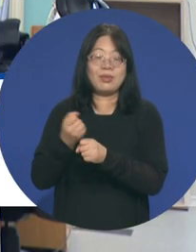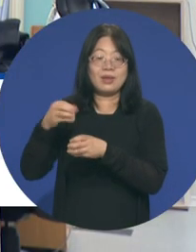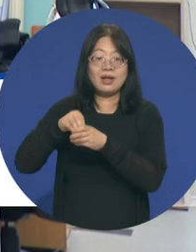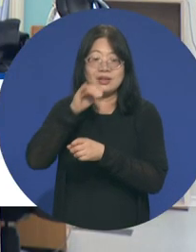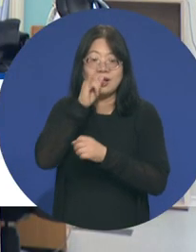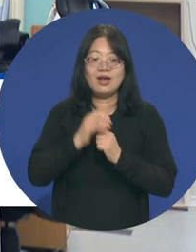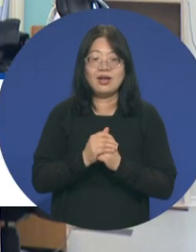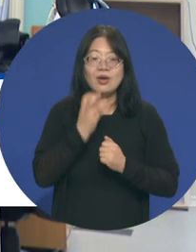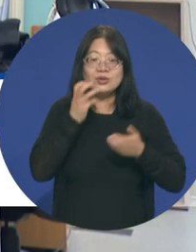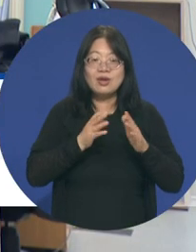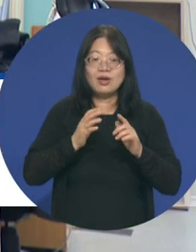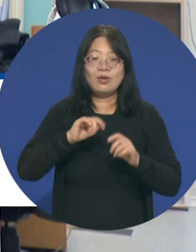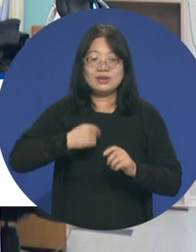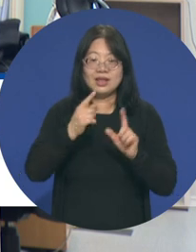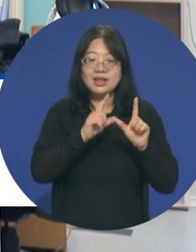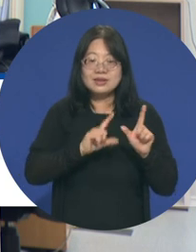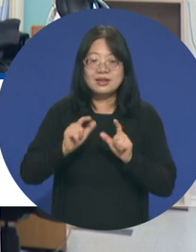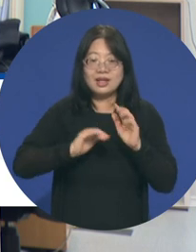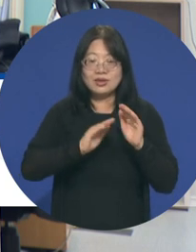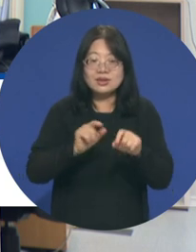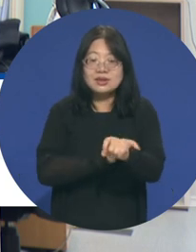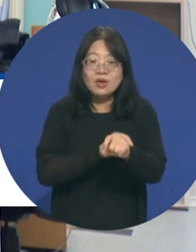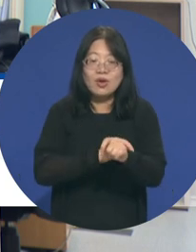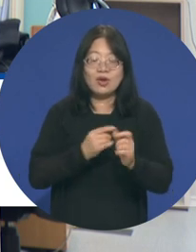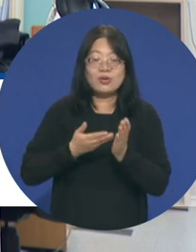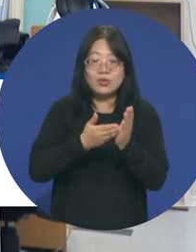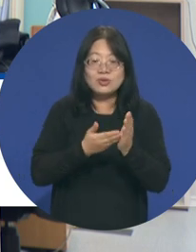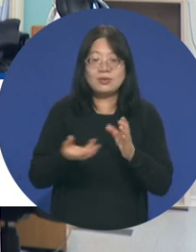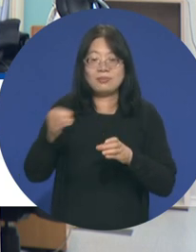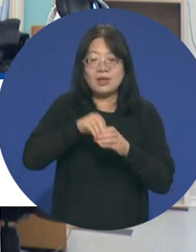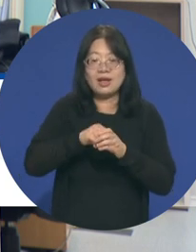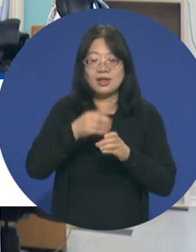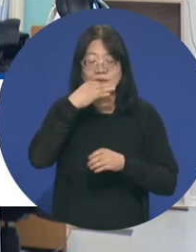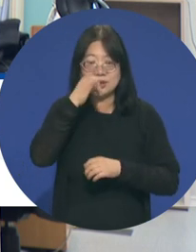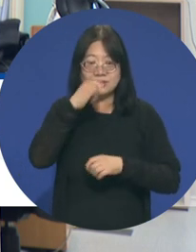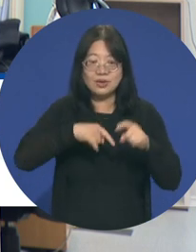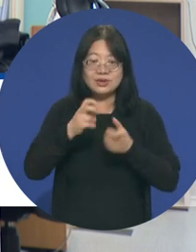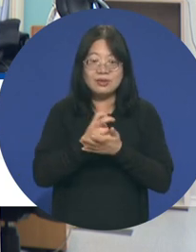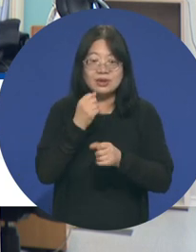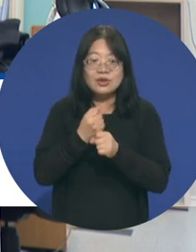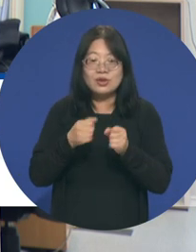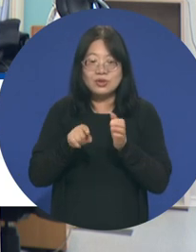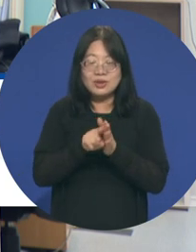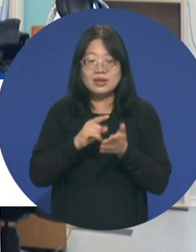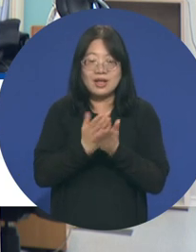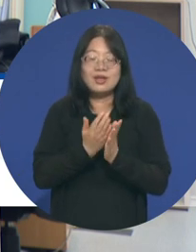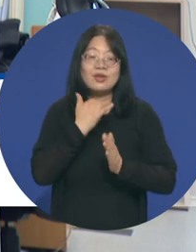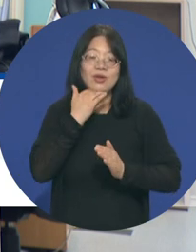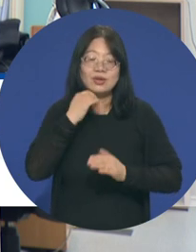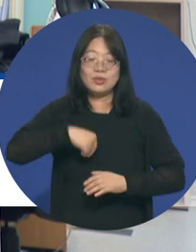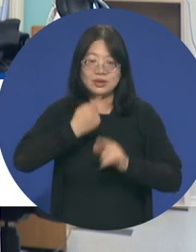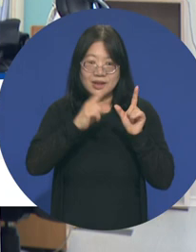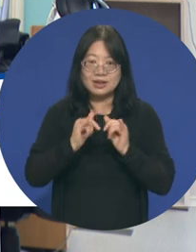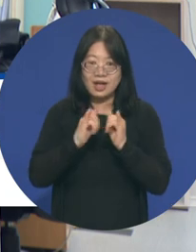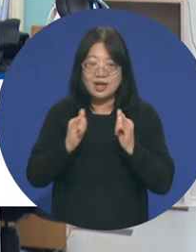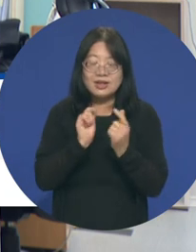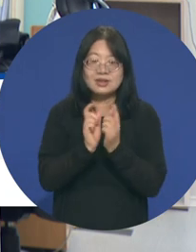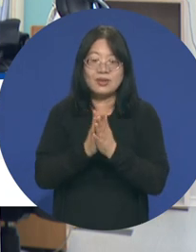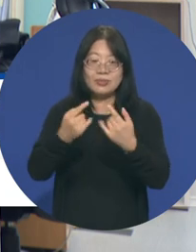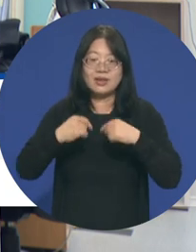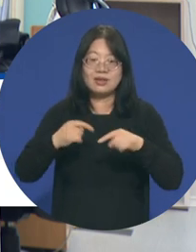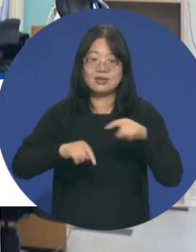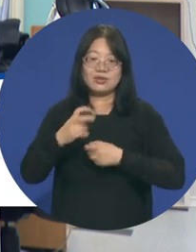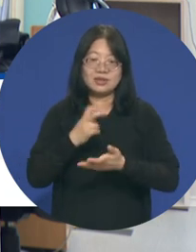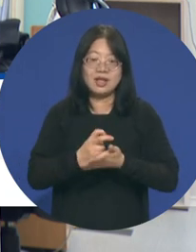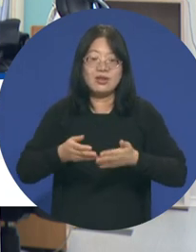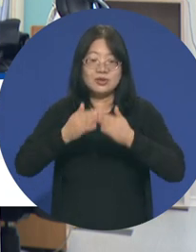반영한 실효성 있는 정책을 만들기 위해 다양한 연령층의 1인 가구가 직접 참여하여 목소리를 내면서 정책 수립 및